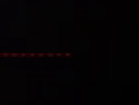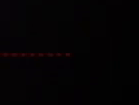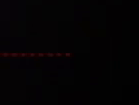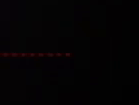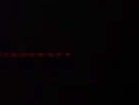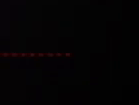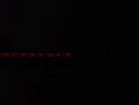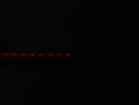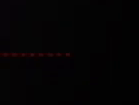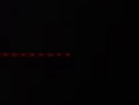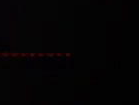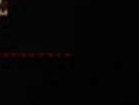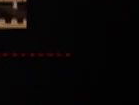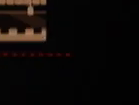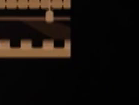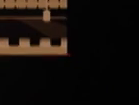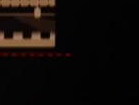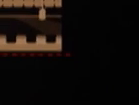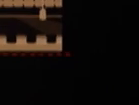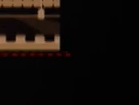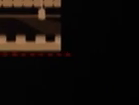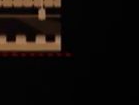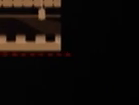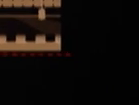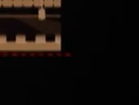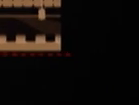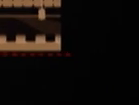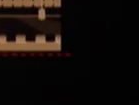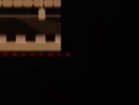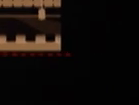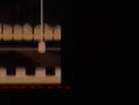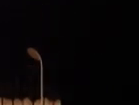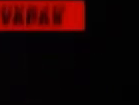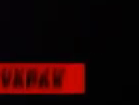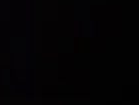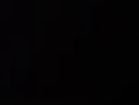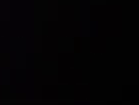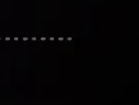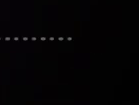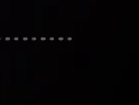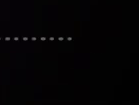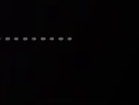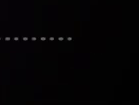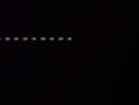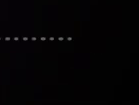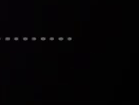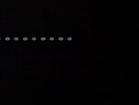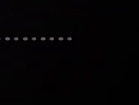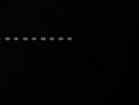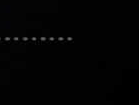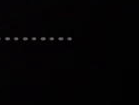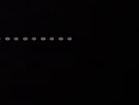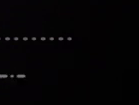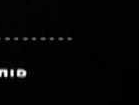паркінги в центрі міста, заборонять розташування люків і дощоприймачів на тротуарах, регулюють висоту забудови залежно від